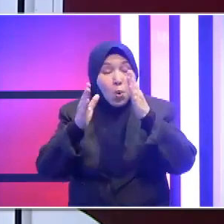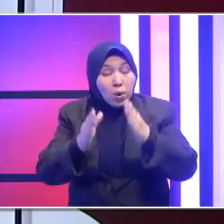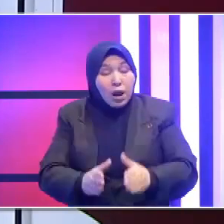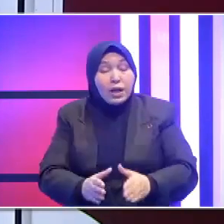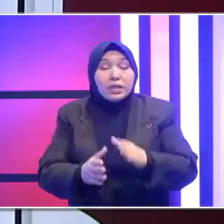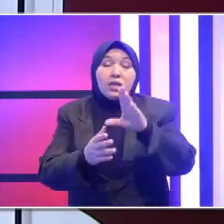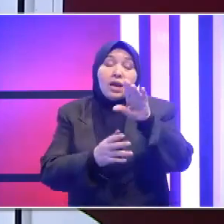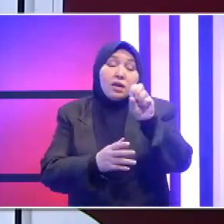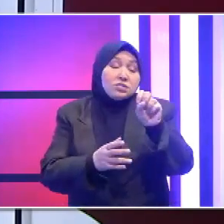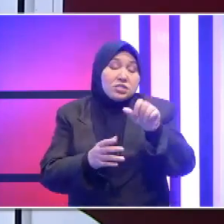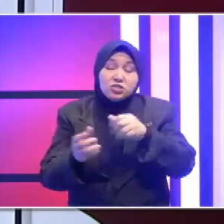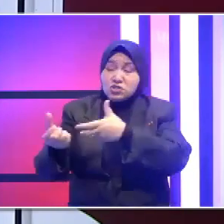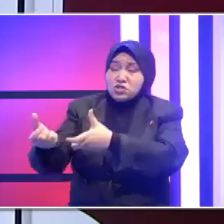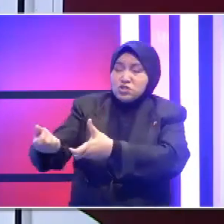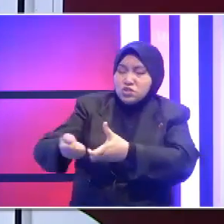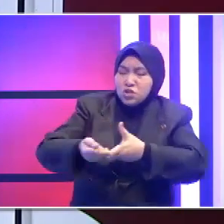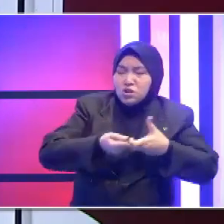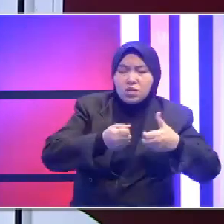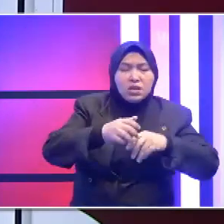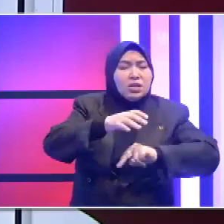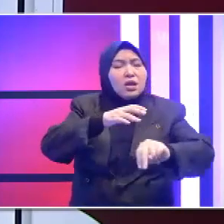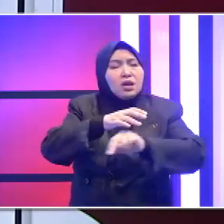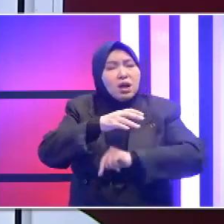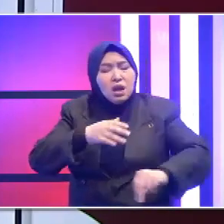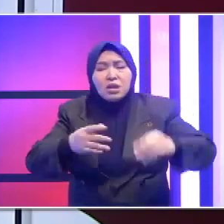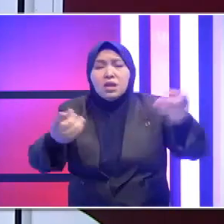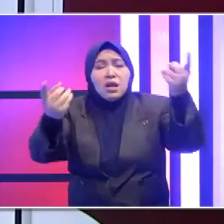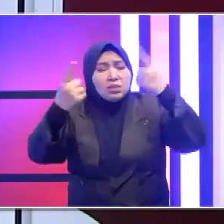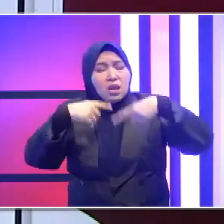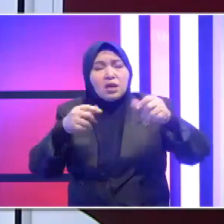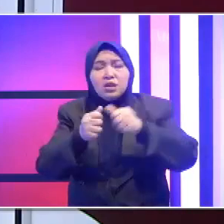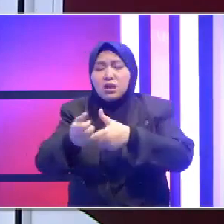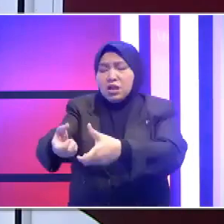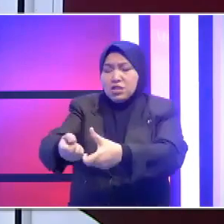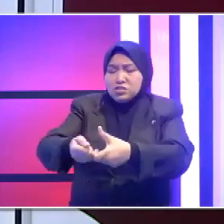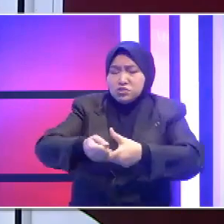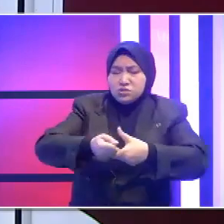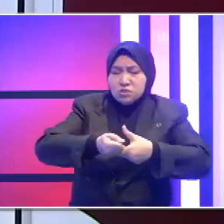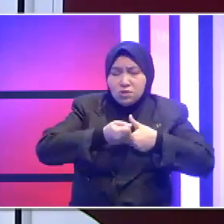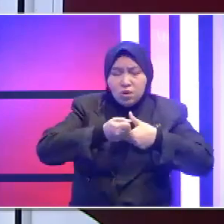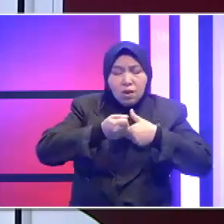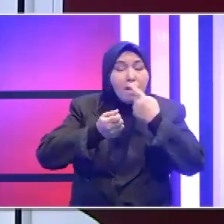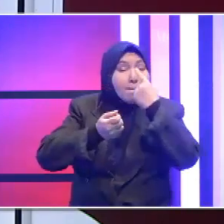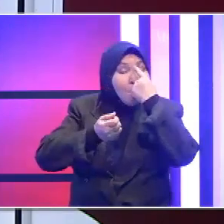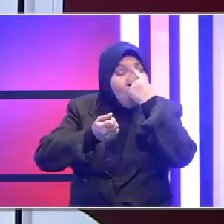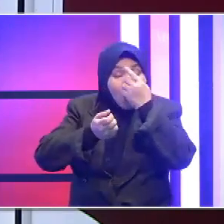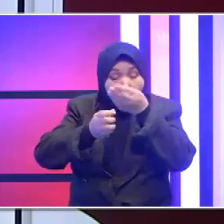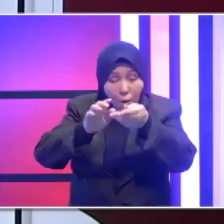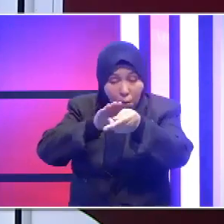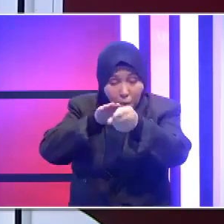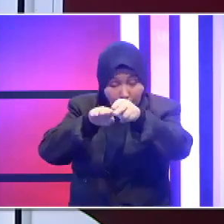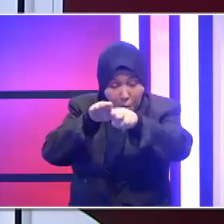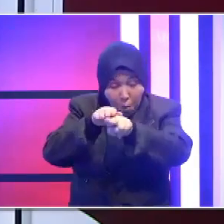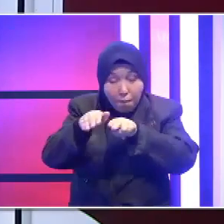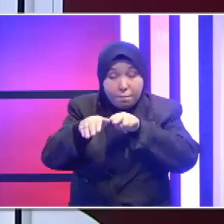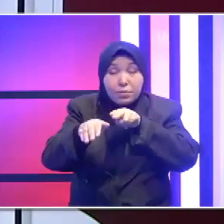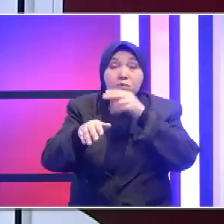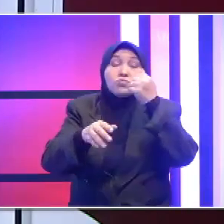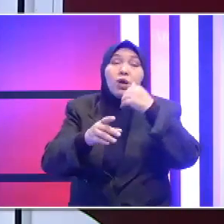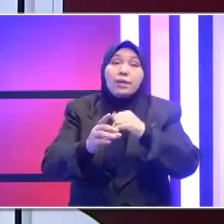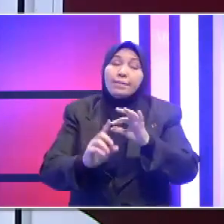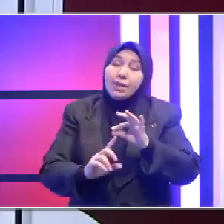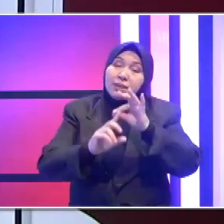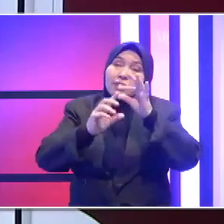yang di klik ke dalam neraka motor ini maksudnya dihadirkan dengan diseret di atas mukanya karena apa Karena mengutamakan punya